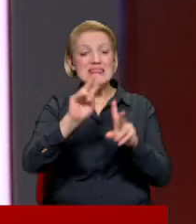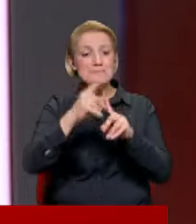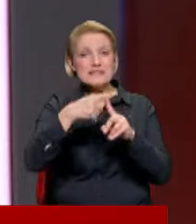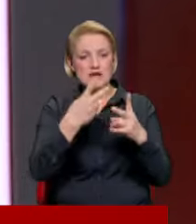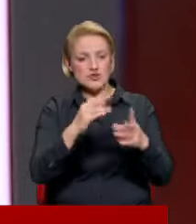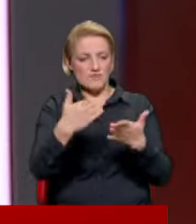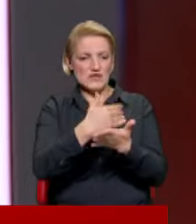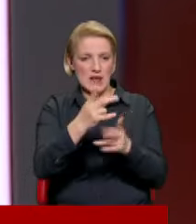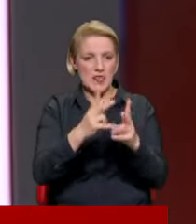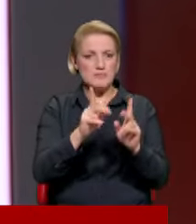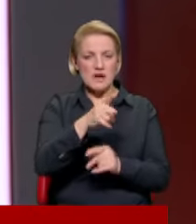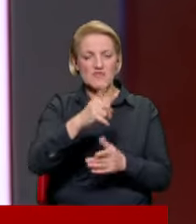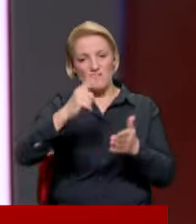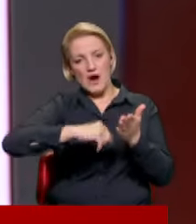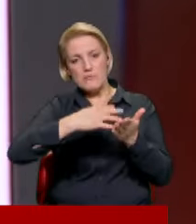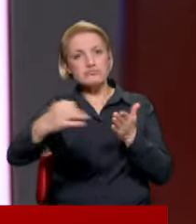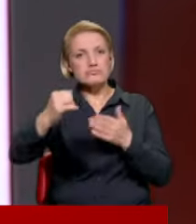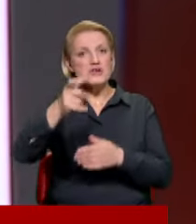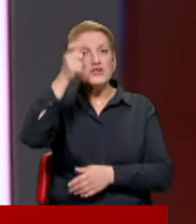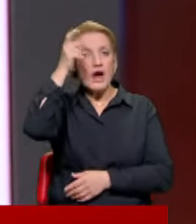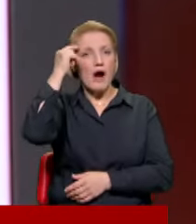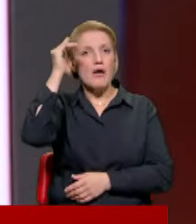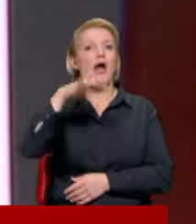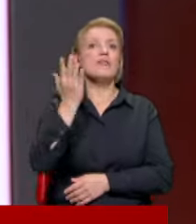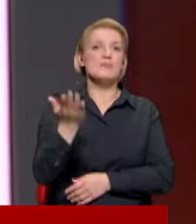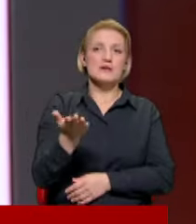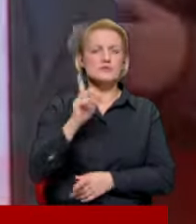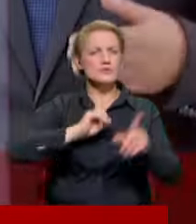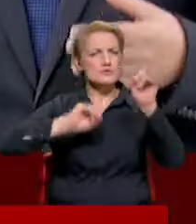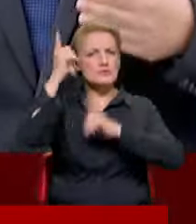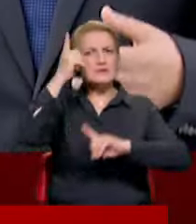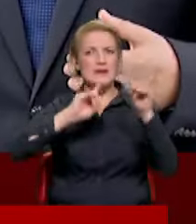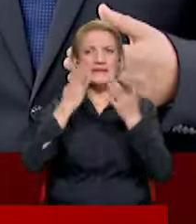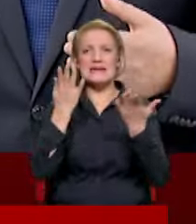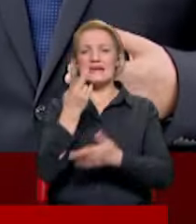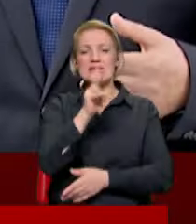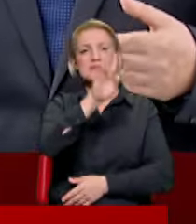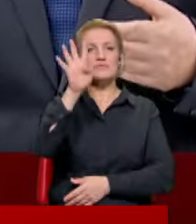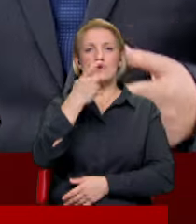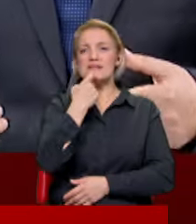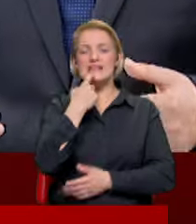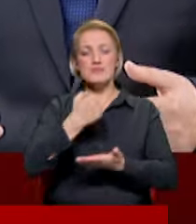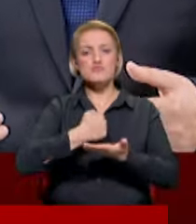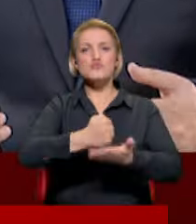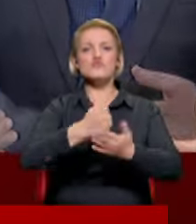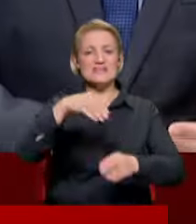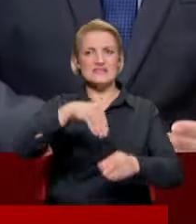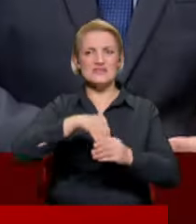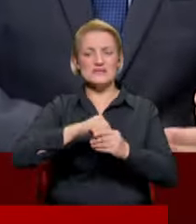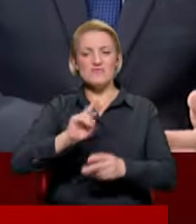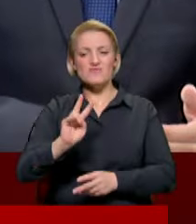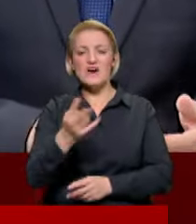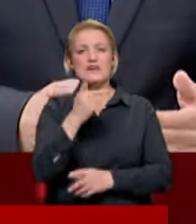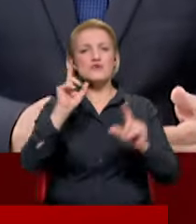üzerinden vergilendirilme Vallah şeytanın aklına gelmeyecek kadar kurnazca Sadece 2024 yılı bütçesi içerisinde